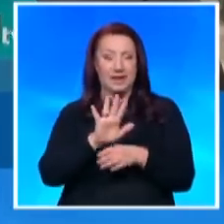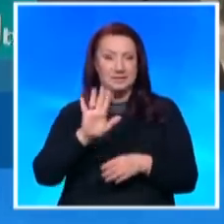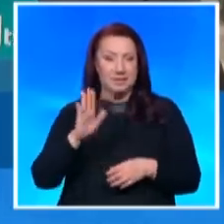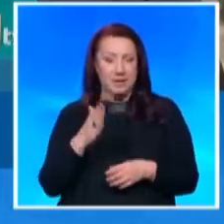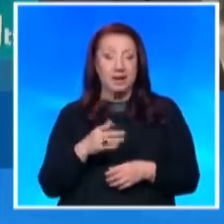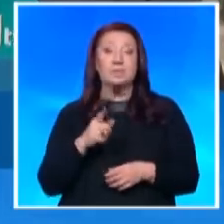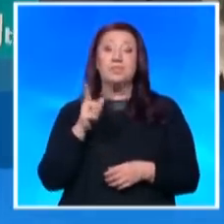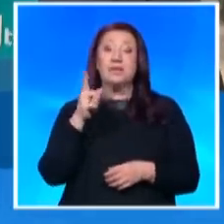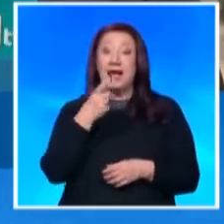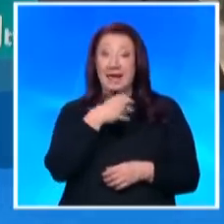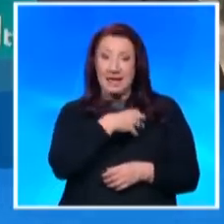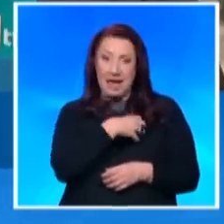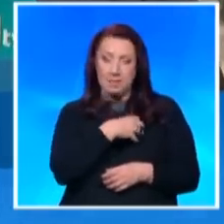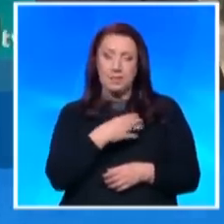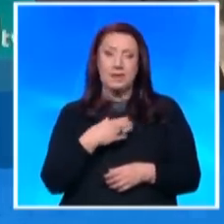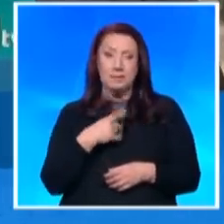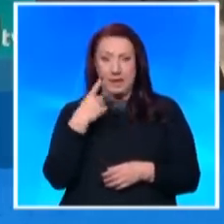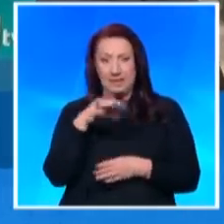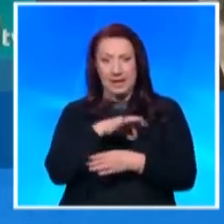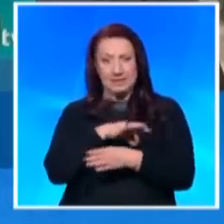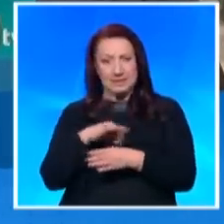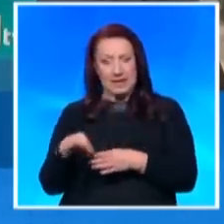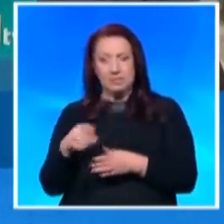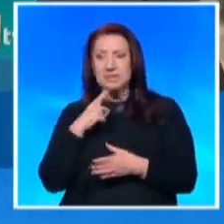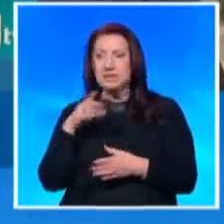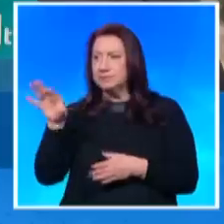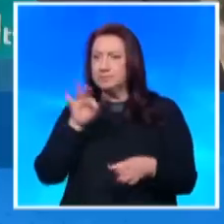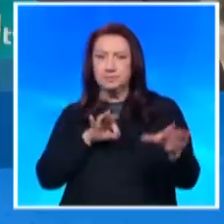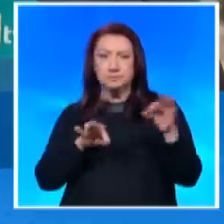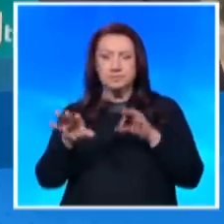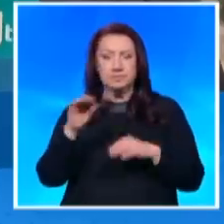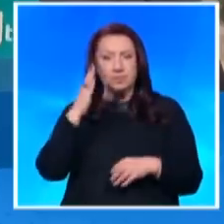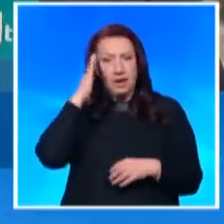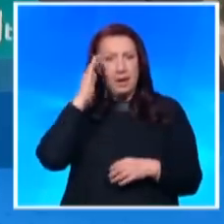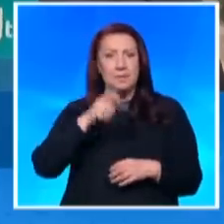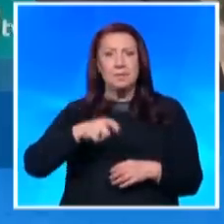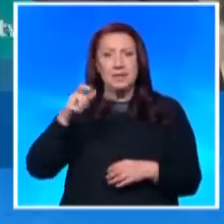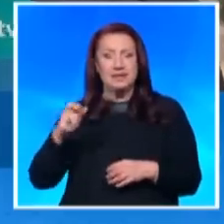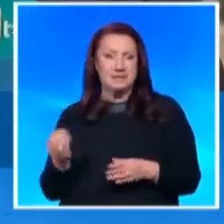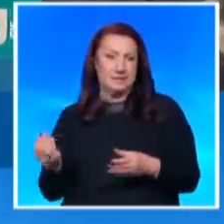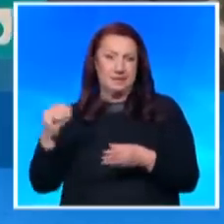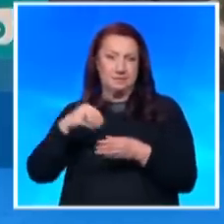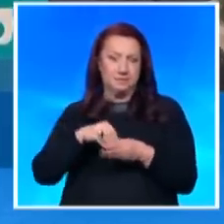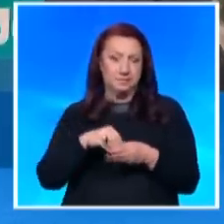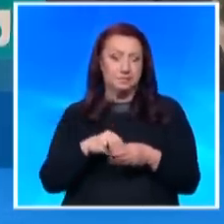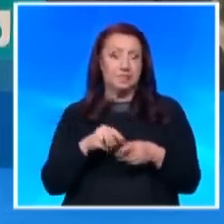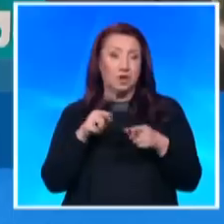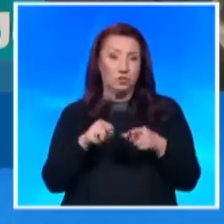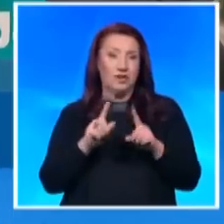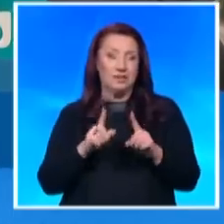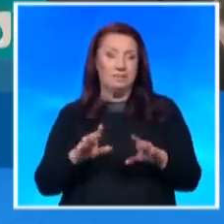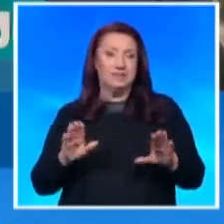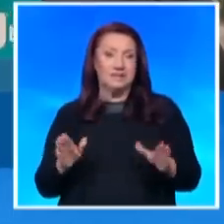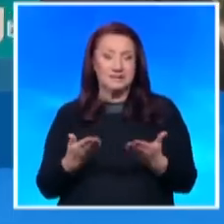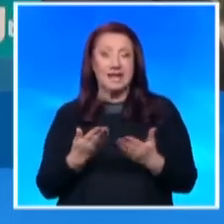да го върнат с поименен състав, т.е. с имената на всички министри в него. Това трябва да се случи на